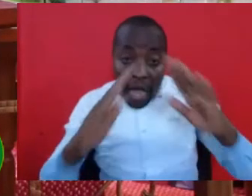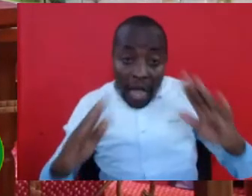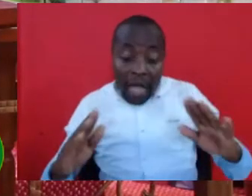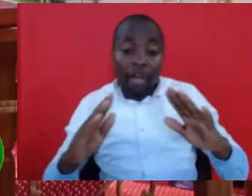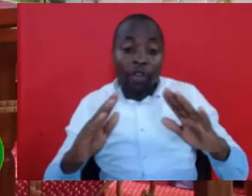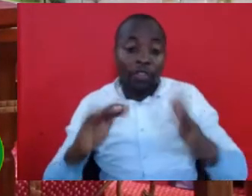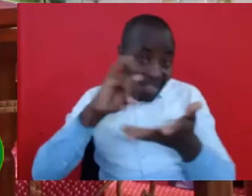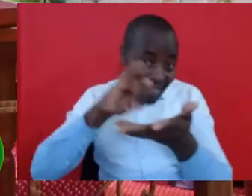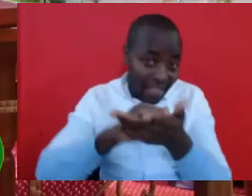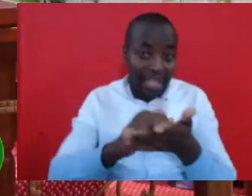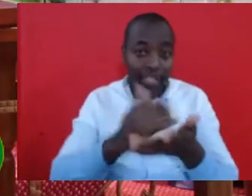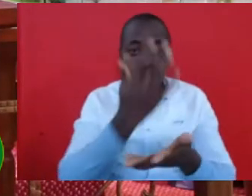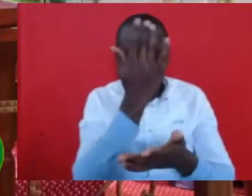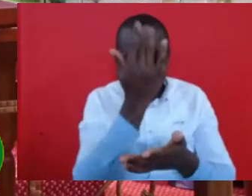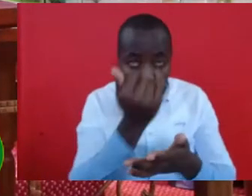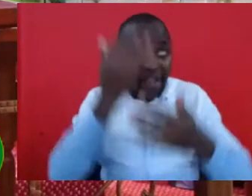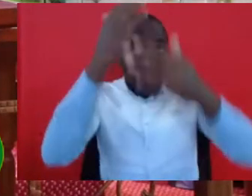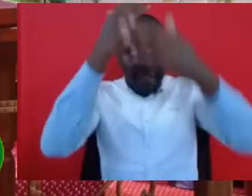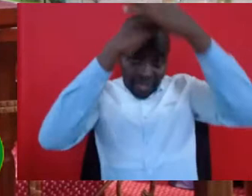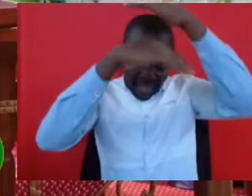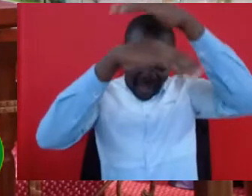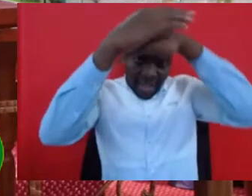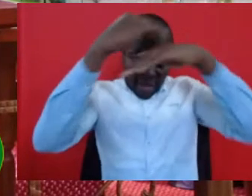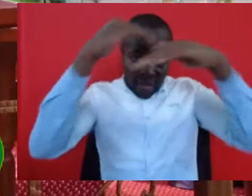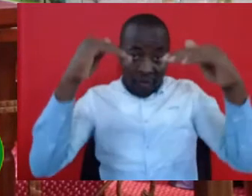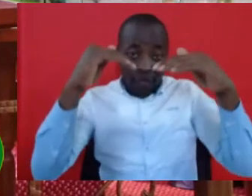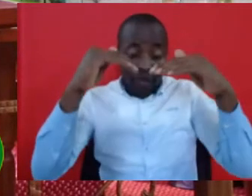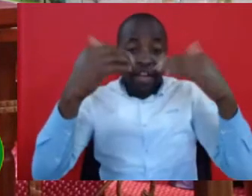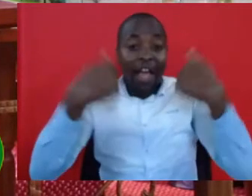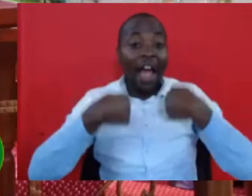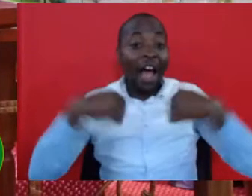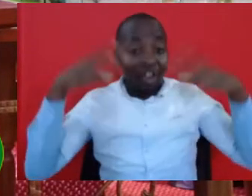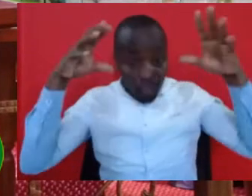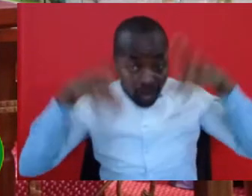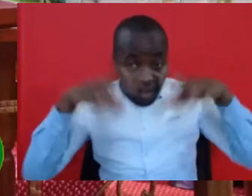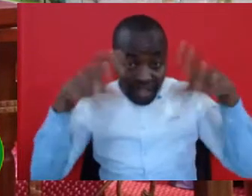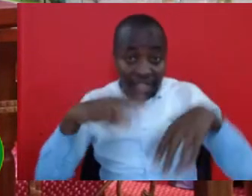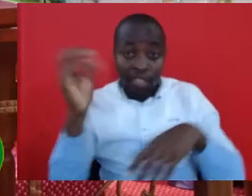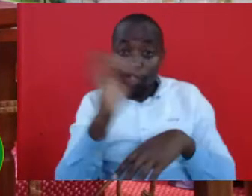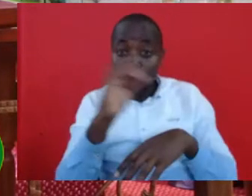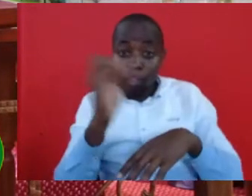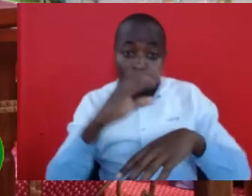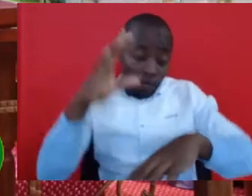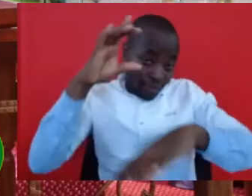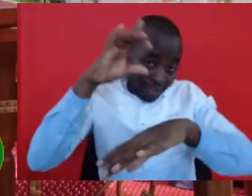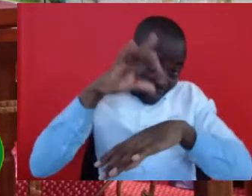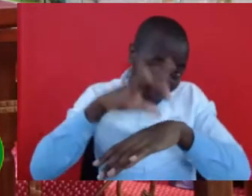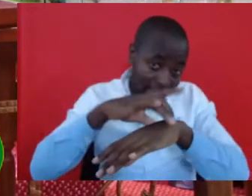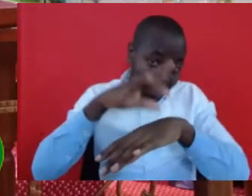maana bingu simeacha kunyesha mvua, nayo ardhi